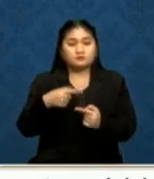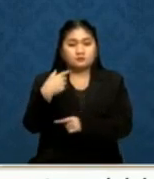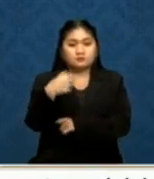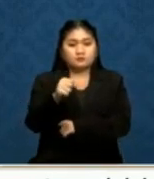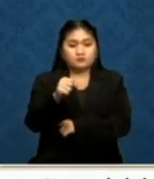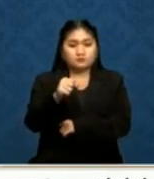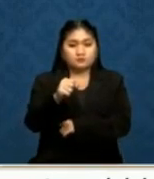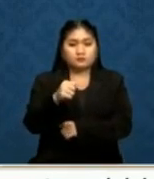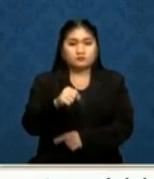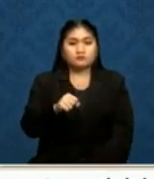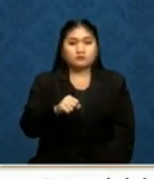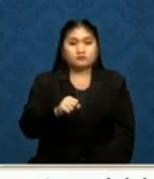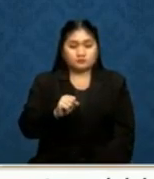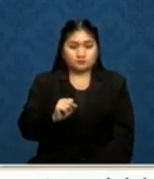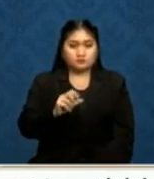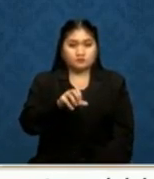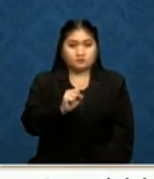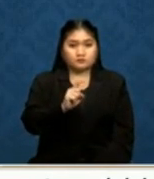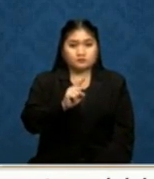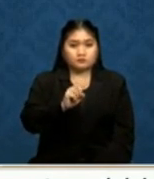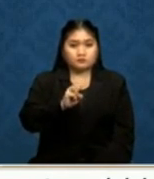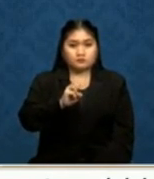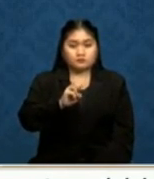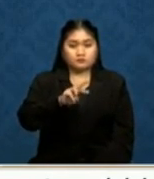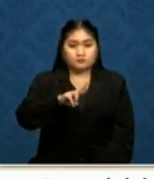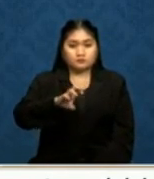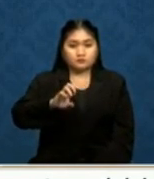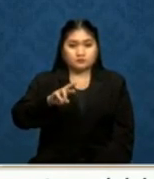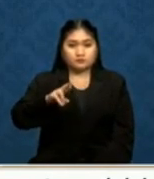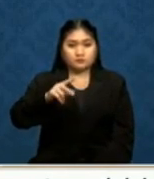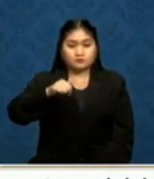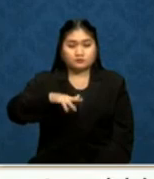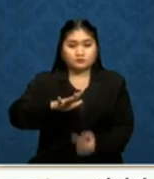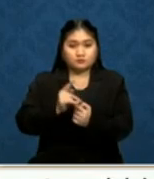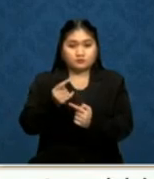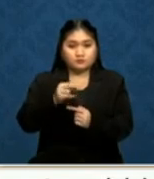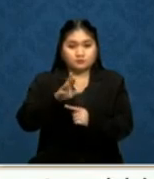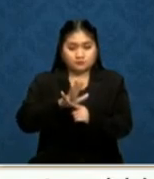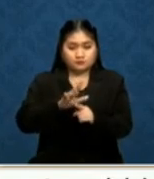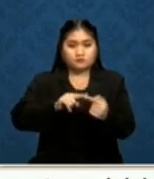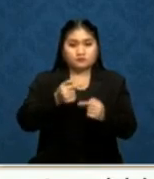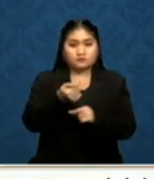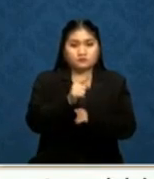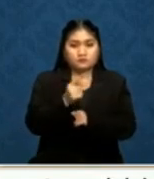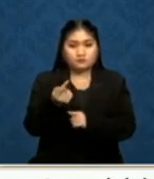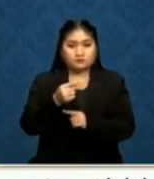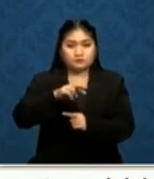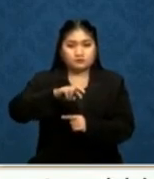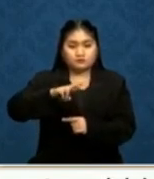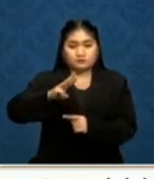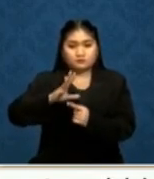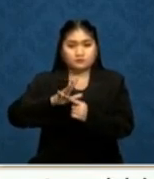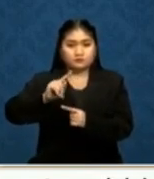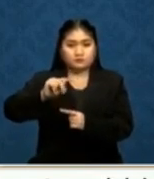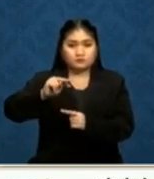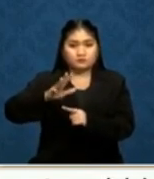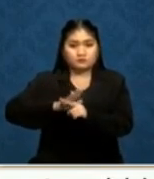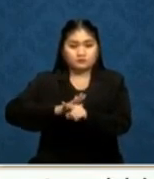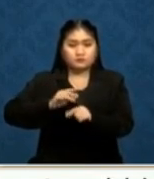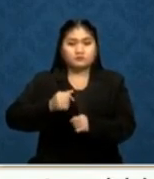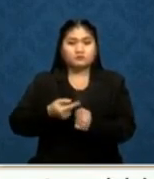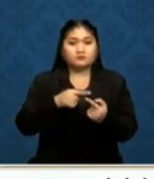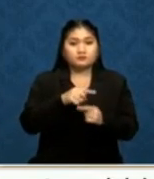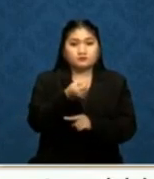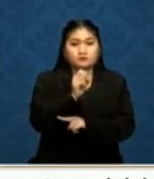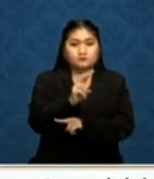10นางสาวสิริรพัฒน์กองตะการ11นายธีรวัฒน์ประดับวัน